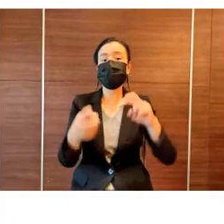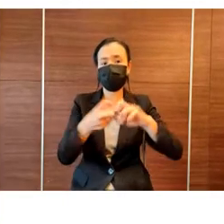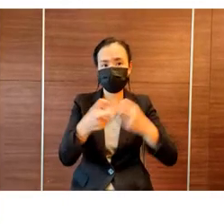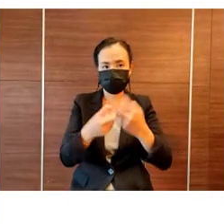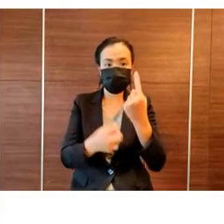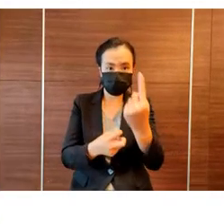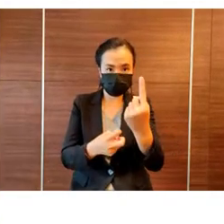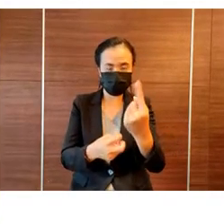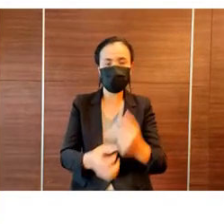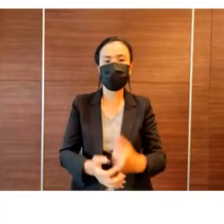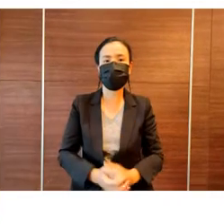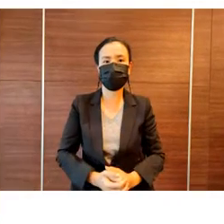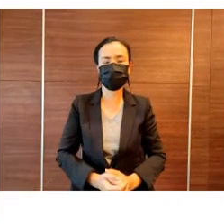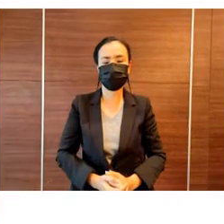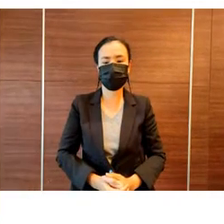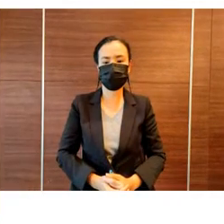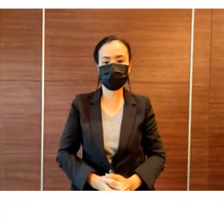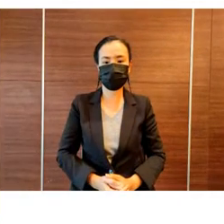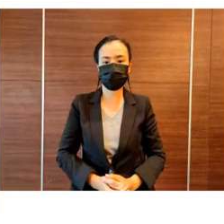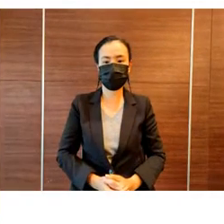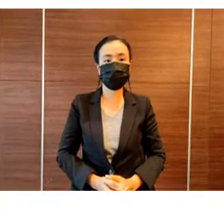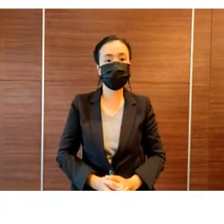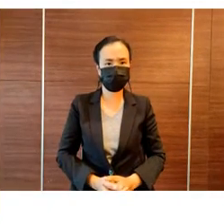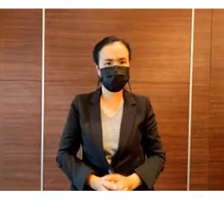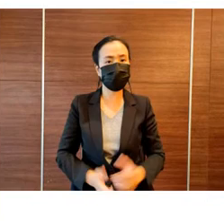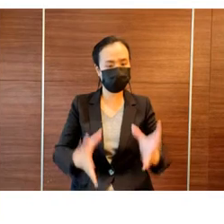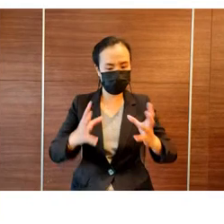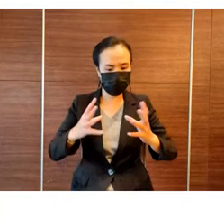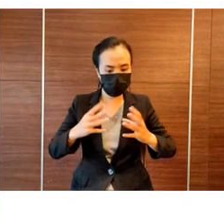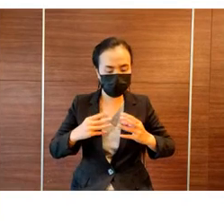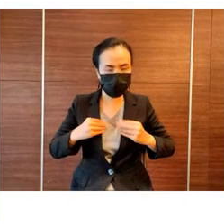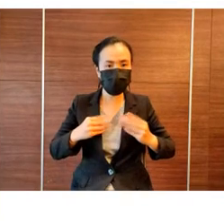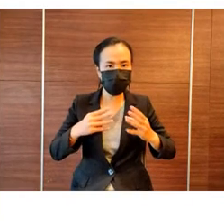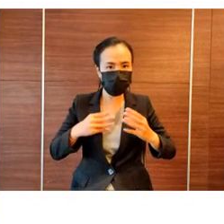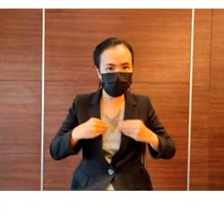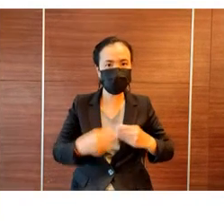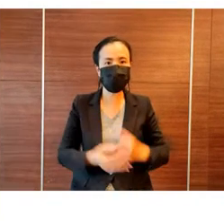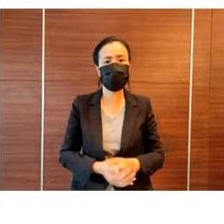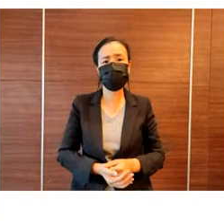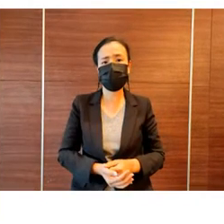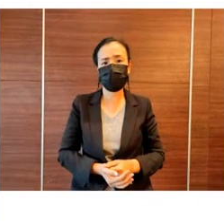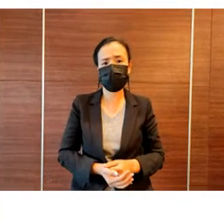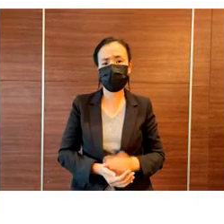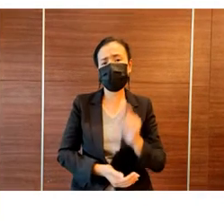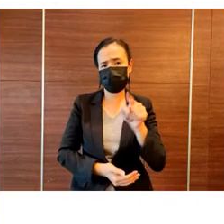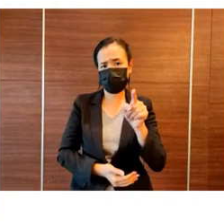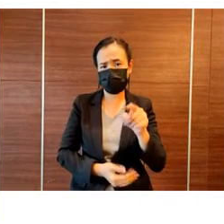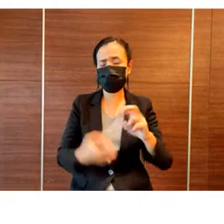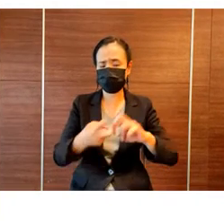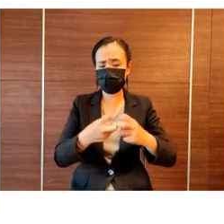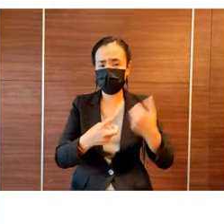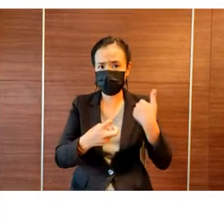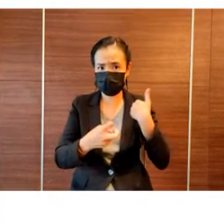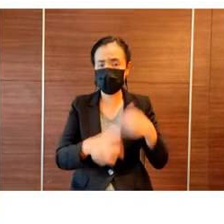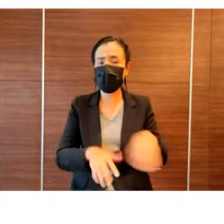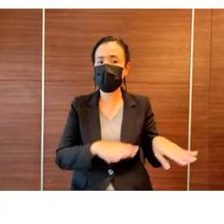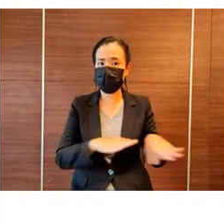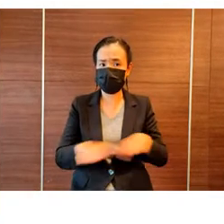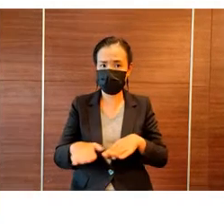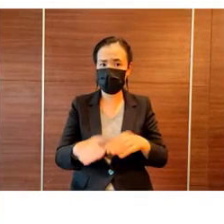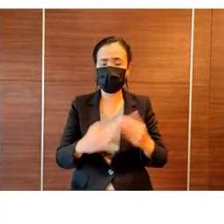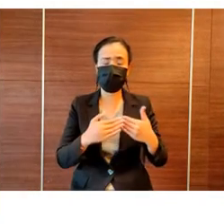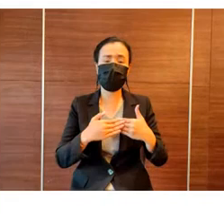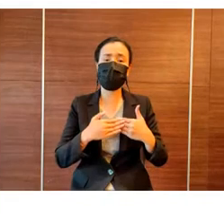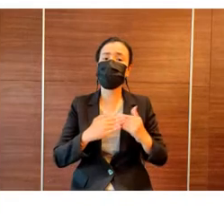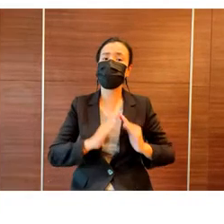าครับเงื่อนไขแรกเลยคือต้องยอมรับว่าคุณมีปัญหาครับและคุณพร้อมที่จะโอเพนไ